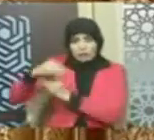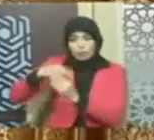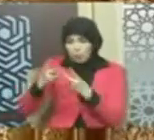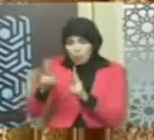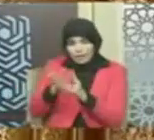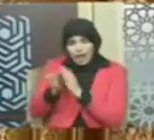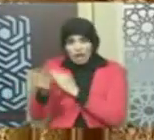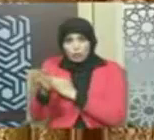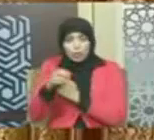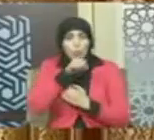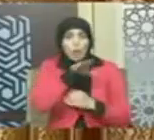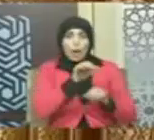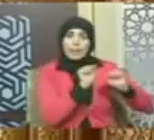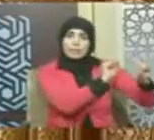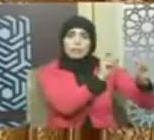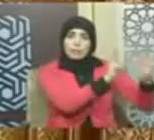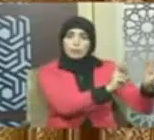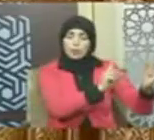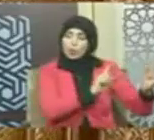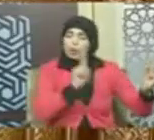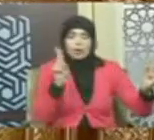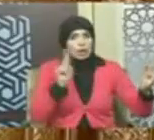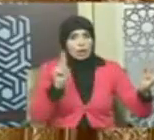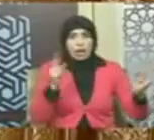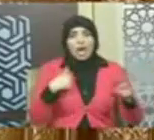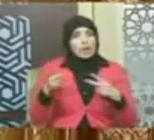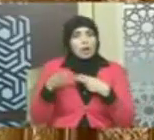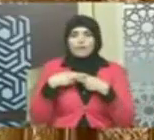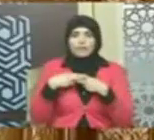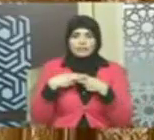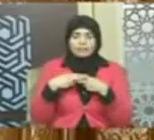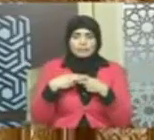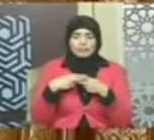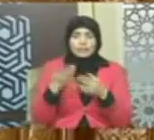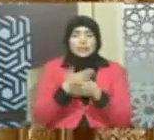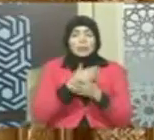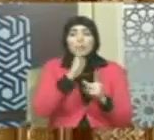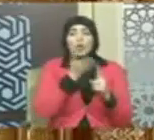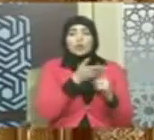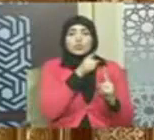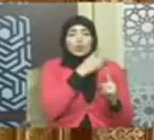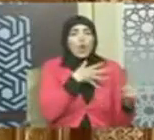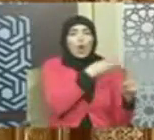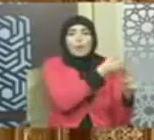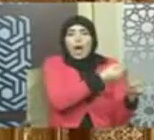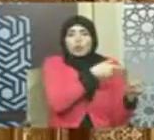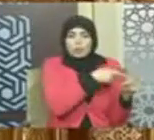ممنوع، ما كان لعثمان أن يطوف ورسول الله